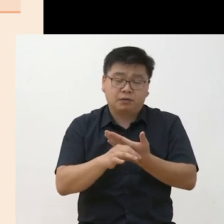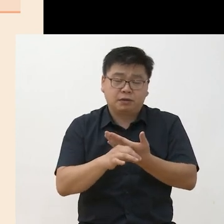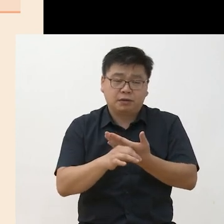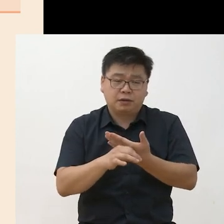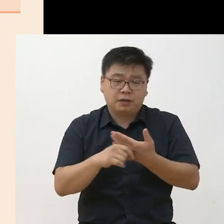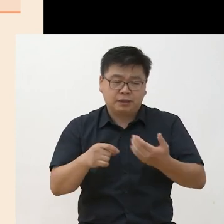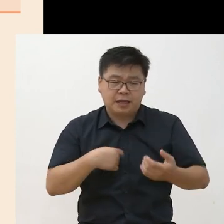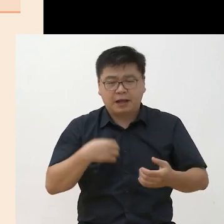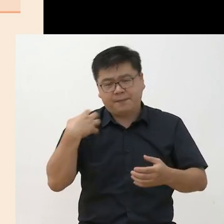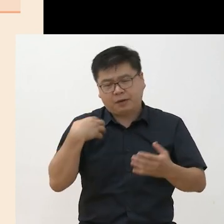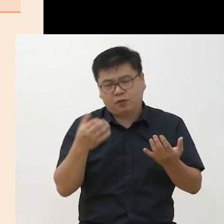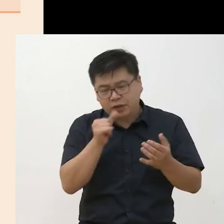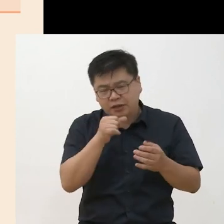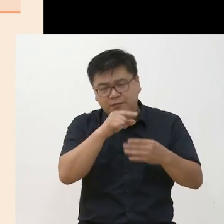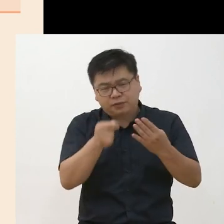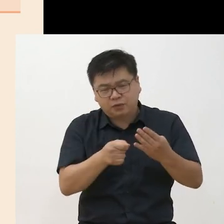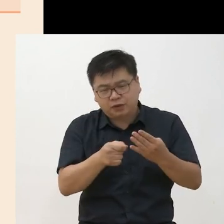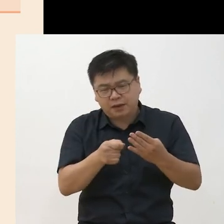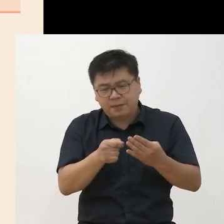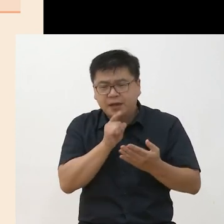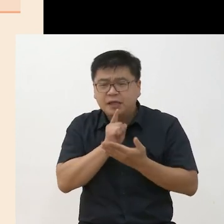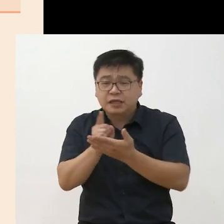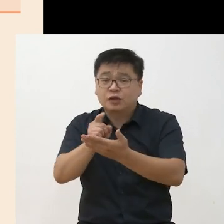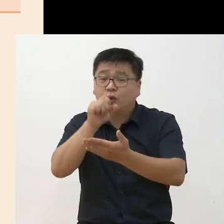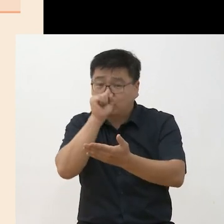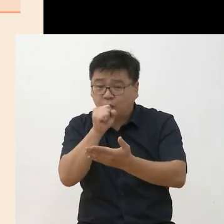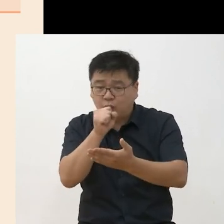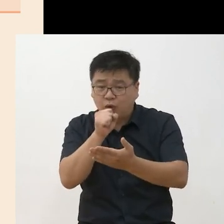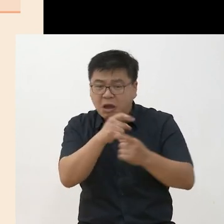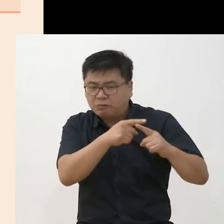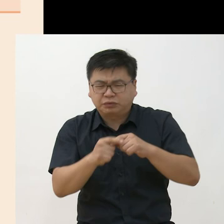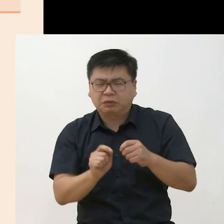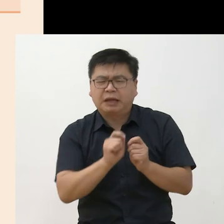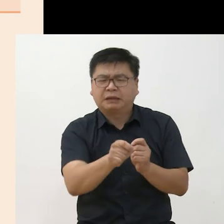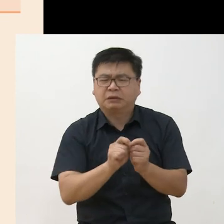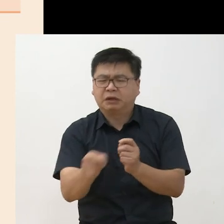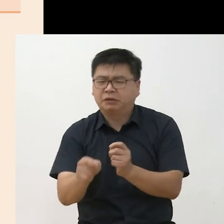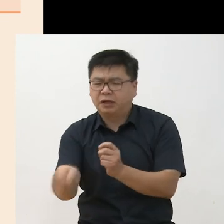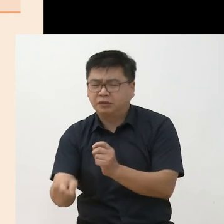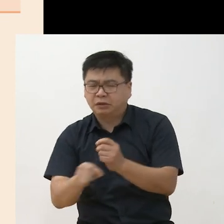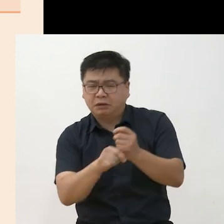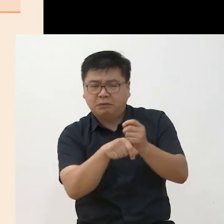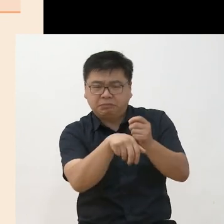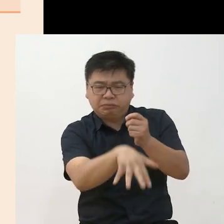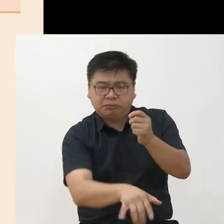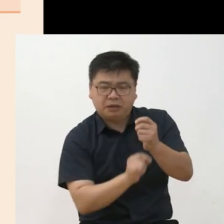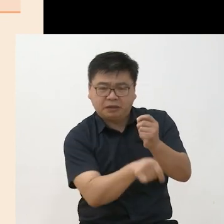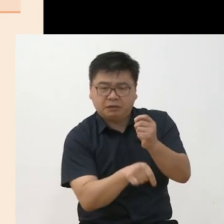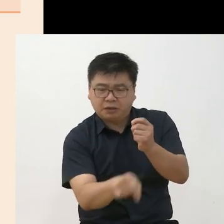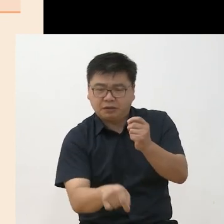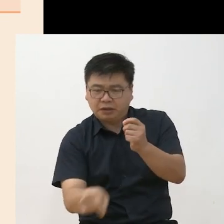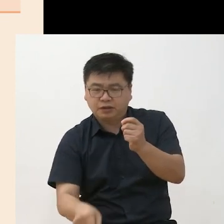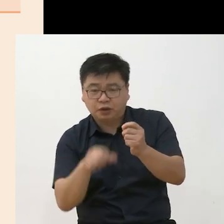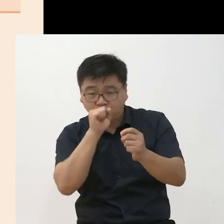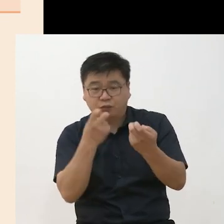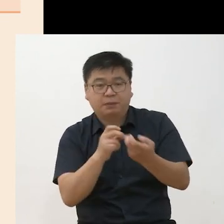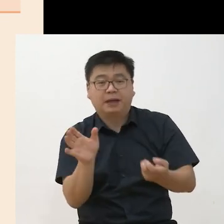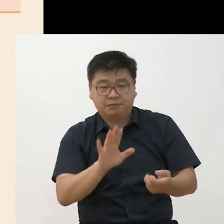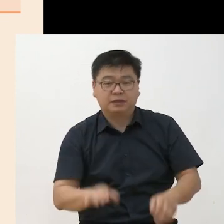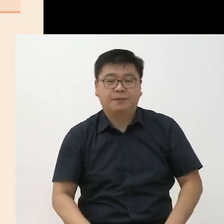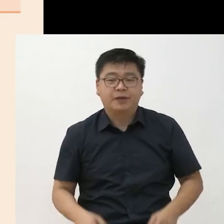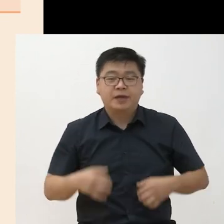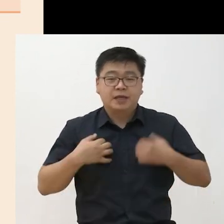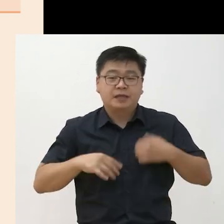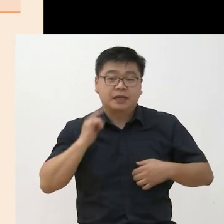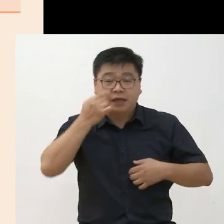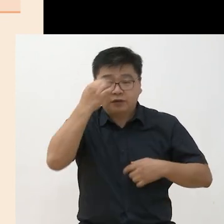자기 단체가 수행하는 프로그램을 우선적으로 선정할 계획임을 참고해 주셨으면 좋겠습니다. 이상